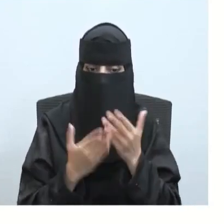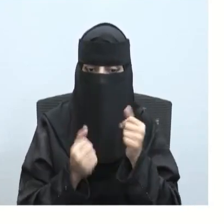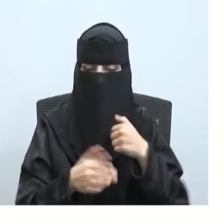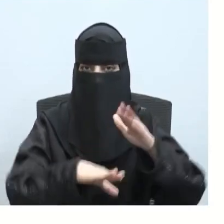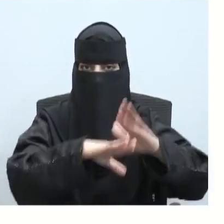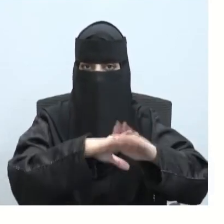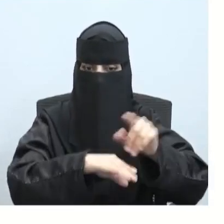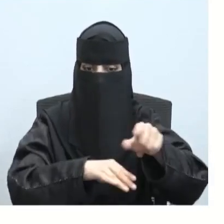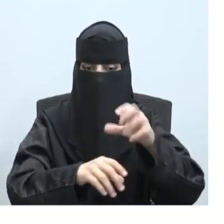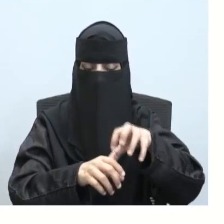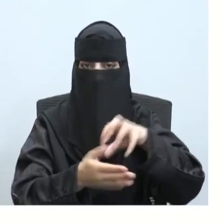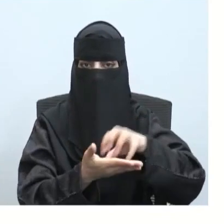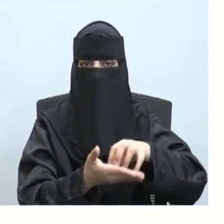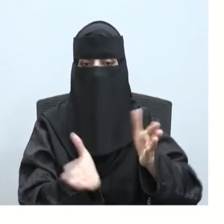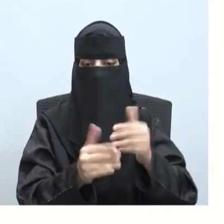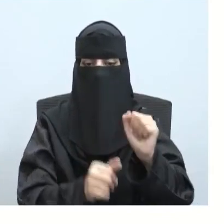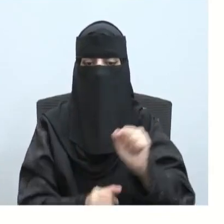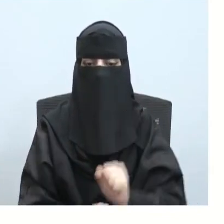المركبة بمحتوياتها.